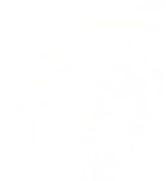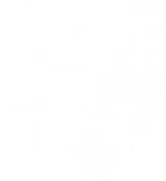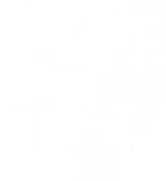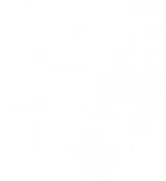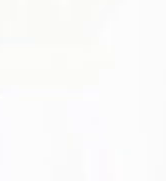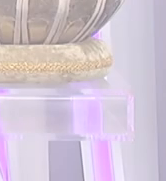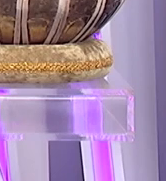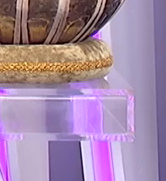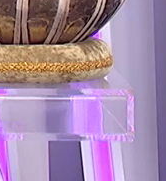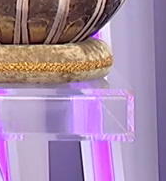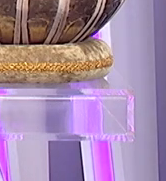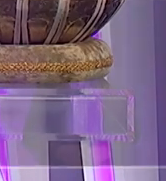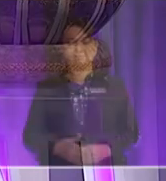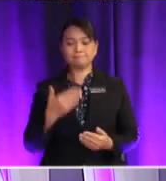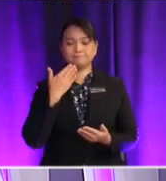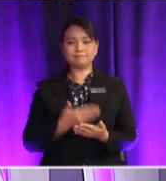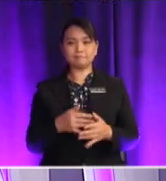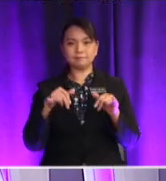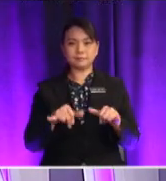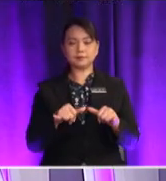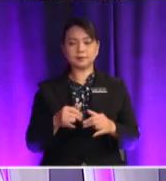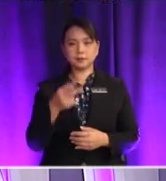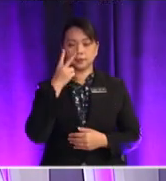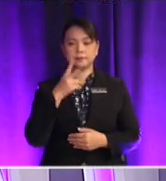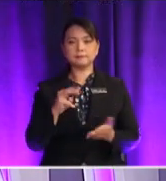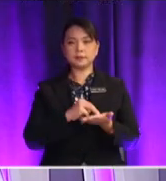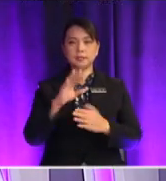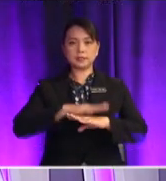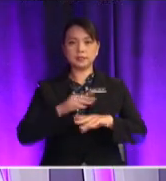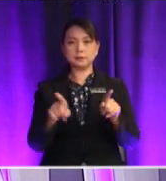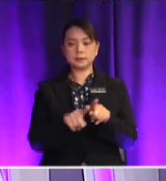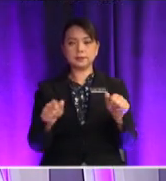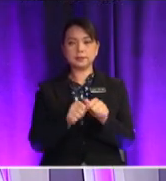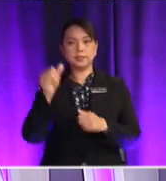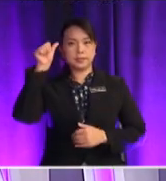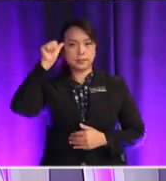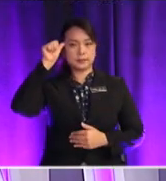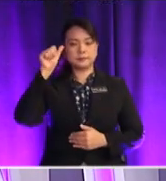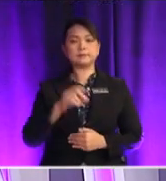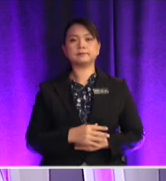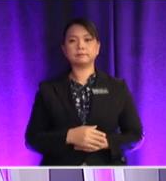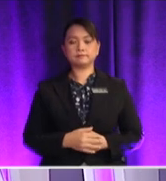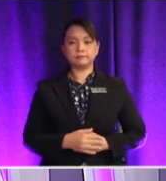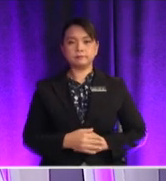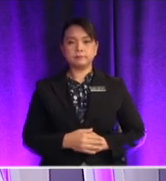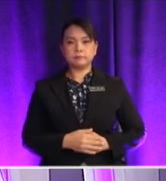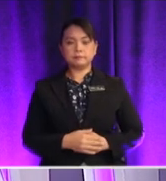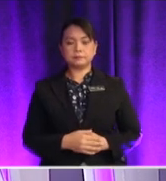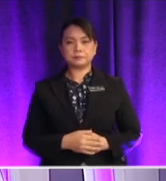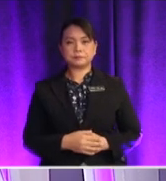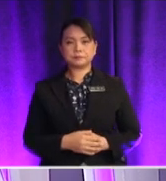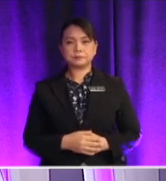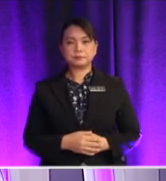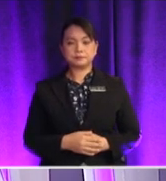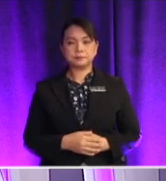KPM. Baik, masih lagi menyaksikan mendengar atas bersama dengan saya Akmal Nazri dan juga cikgu kita Cikgu Jilawati. Cikgu.